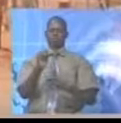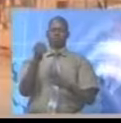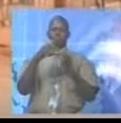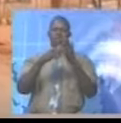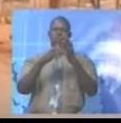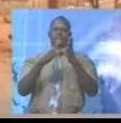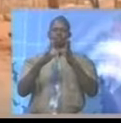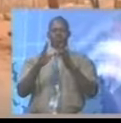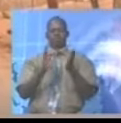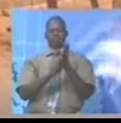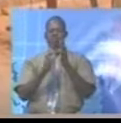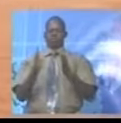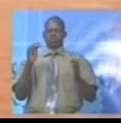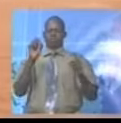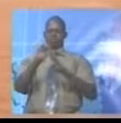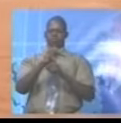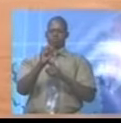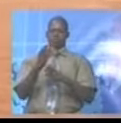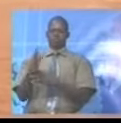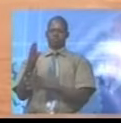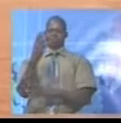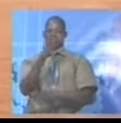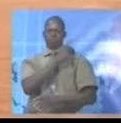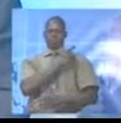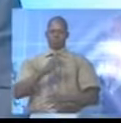élèves stagiaires répartis dans 4 départements.